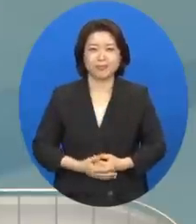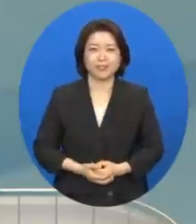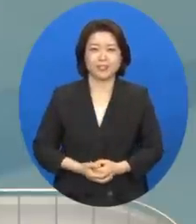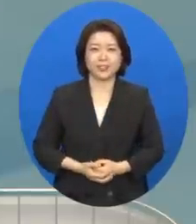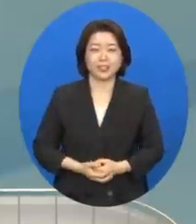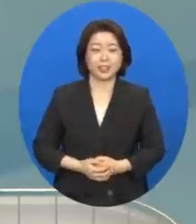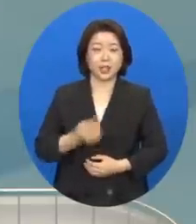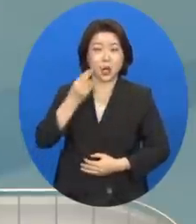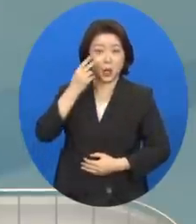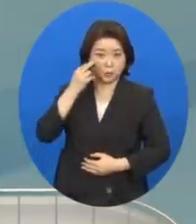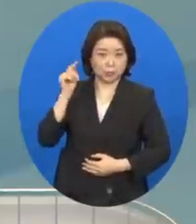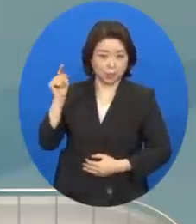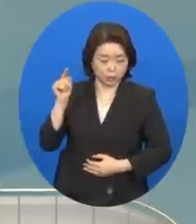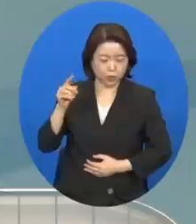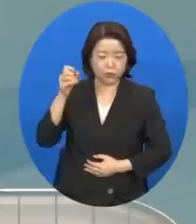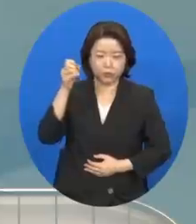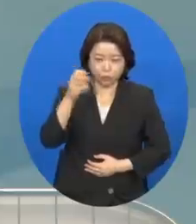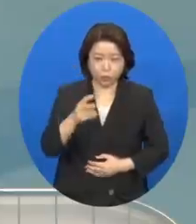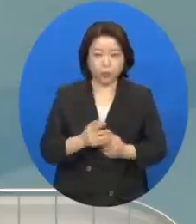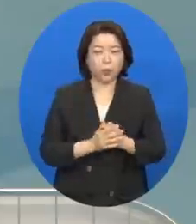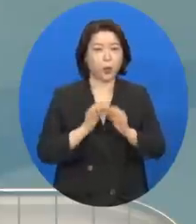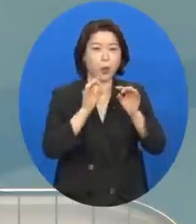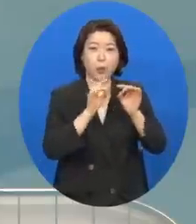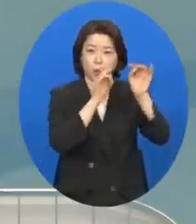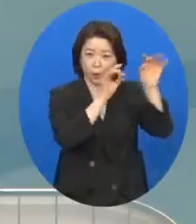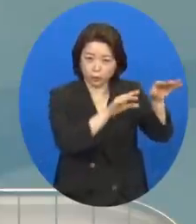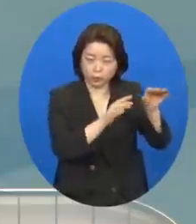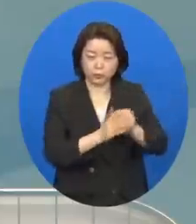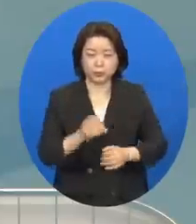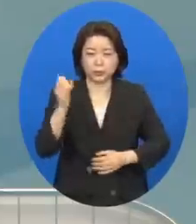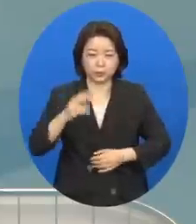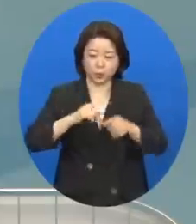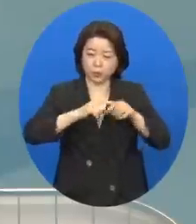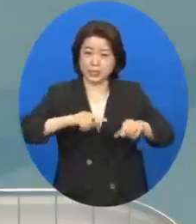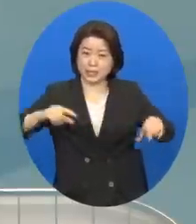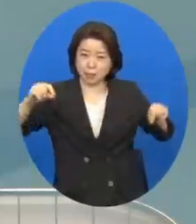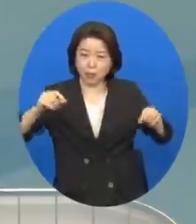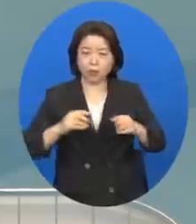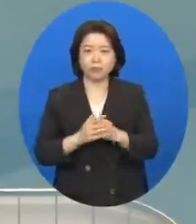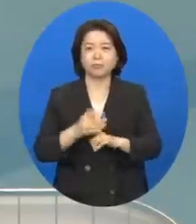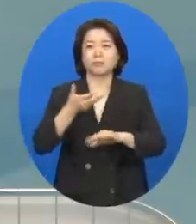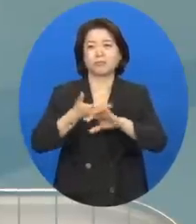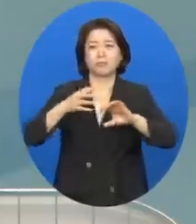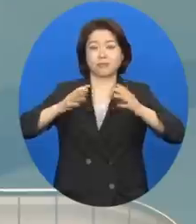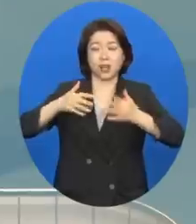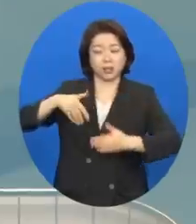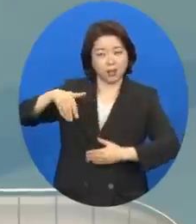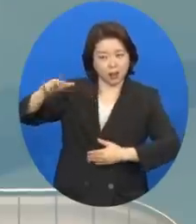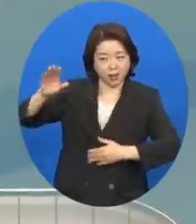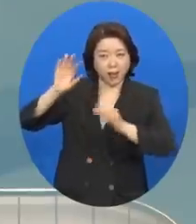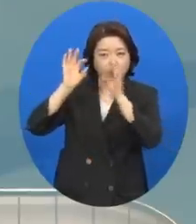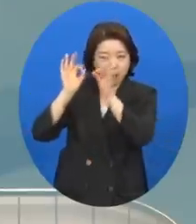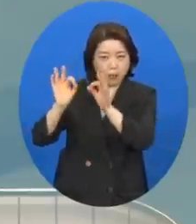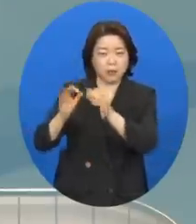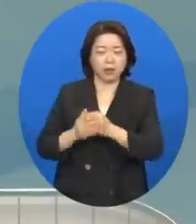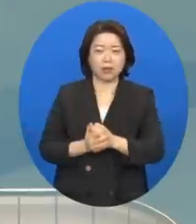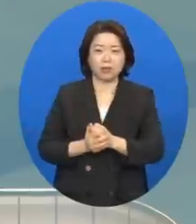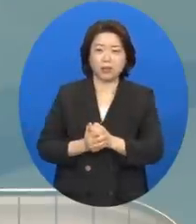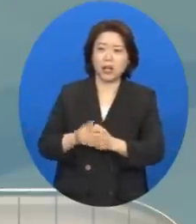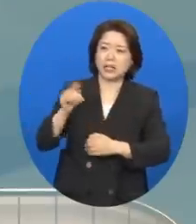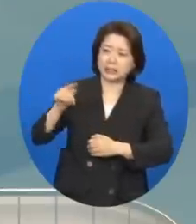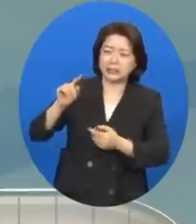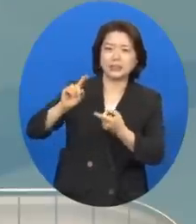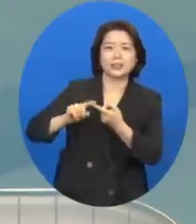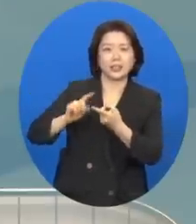이렇게 미국이나 또는 호주나 또는 일본이나 이렇게 외국을 나갈 때가 되면 외국에